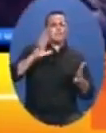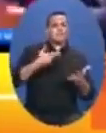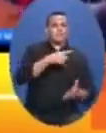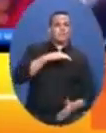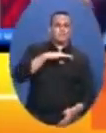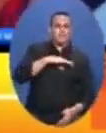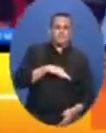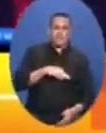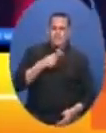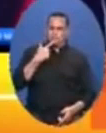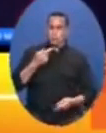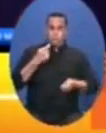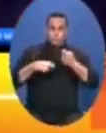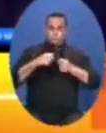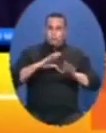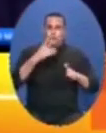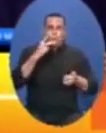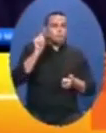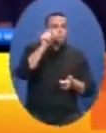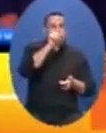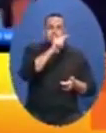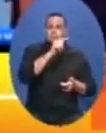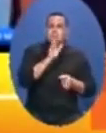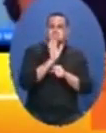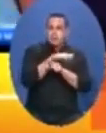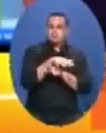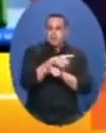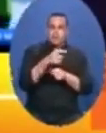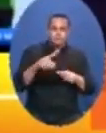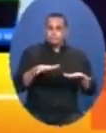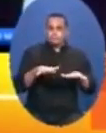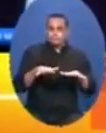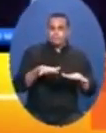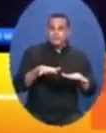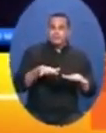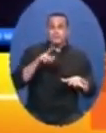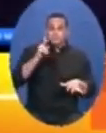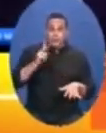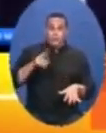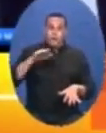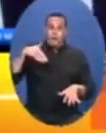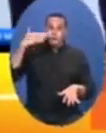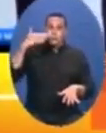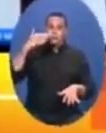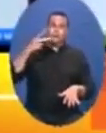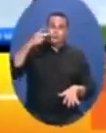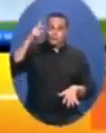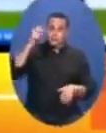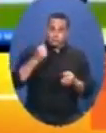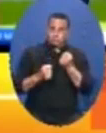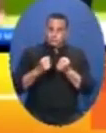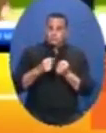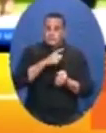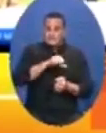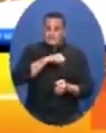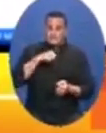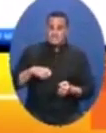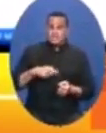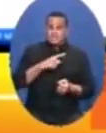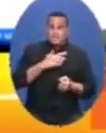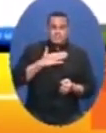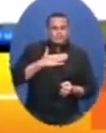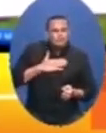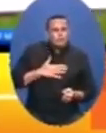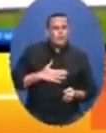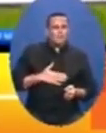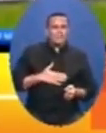שאמרת, בפרמטרים של הבורסות, כבר ראינו את זה. זה יכול להיות ברמות יותר קשות מזה. סין שואפת